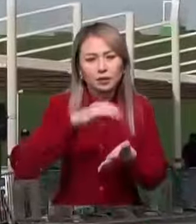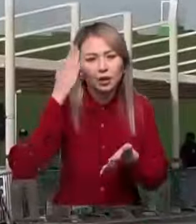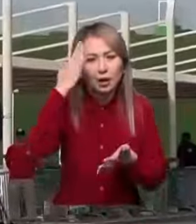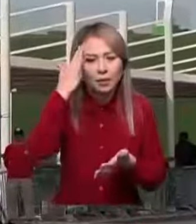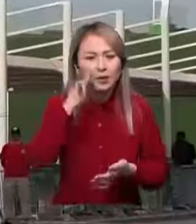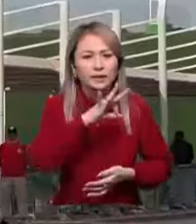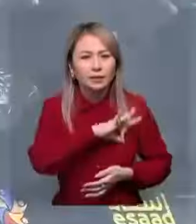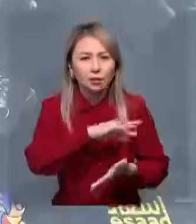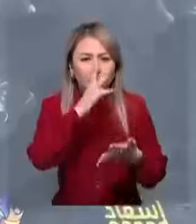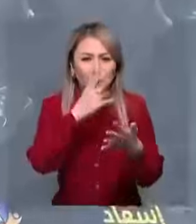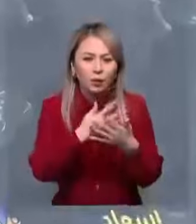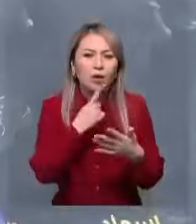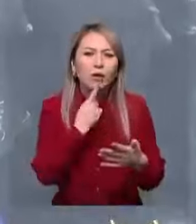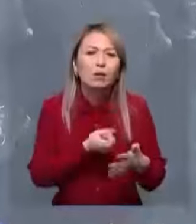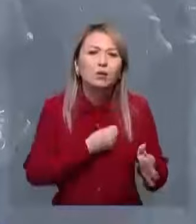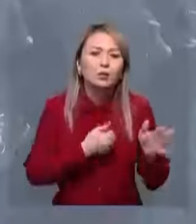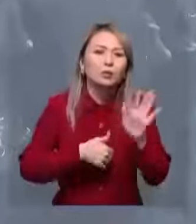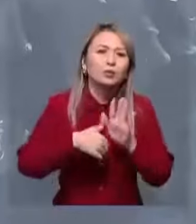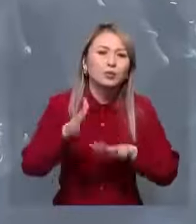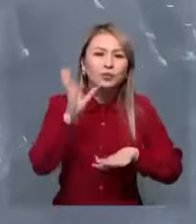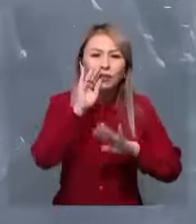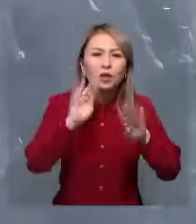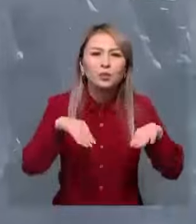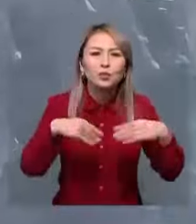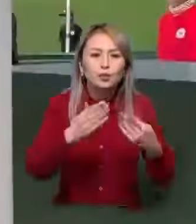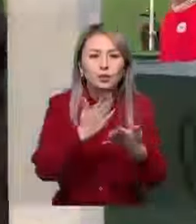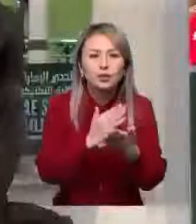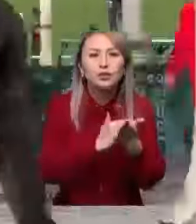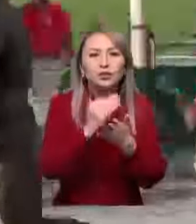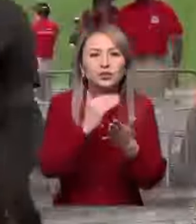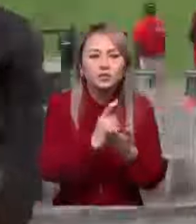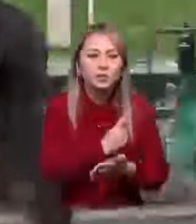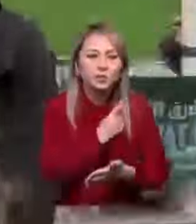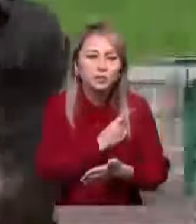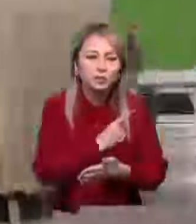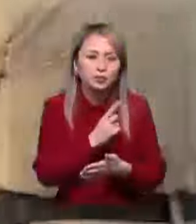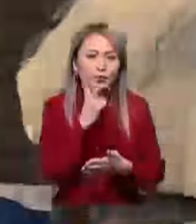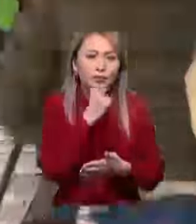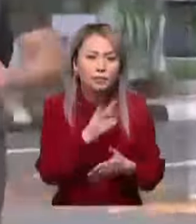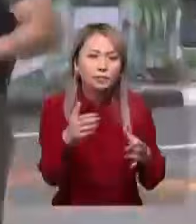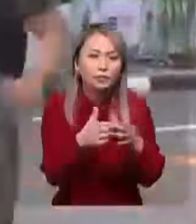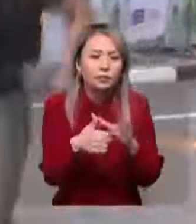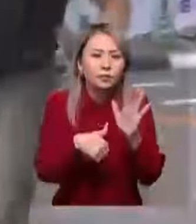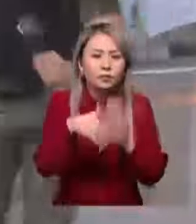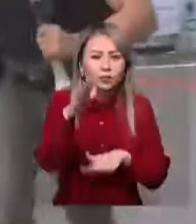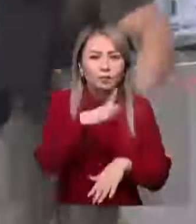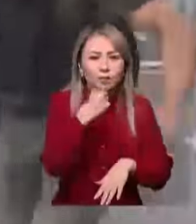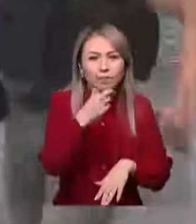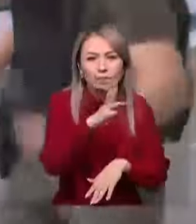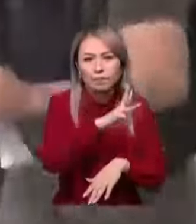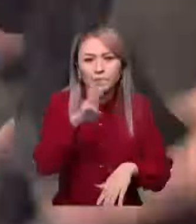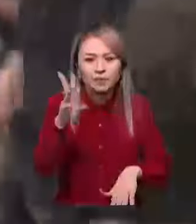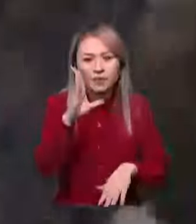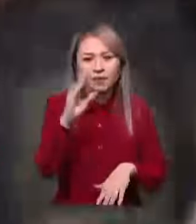тиімділігін арттырып, әскери дағдыларын жақсартуға мүмкіндік береді. Жоғары шеберлік пен физикалық төзімділік танытқан үздік команда 1 миллион